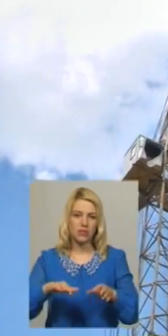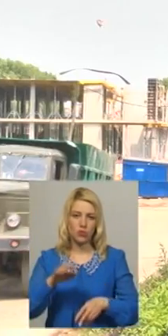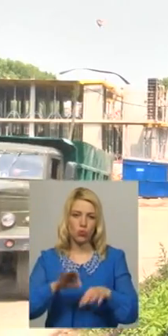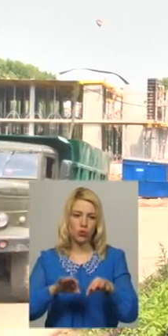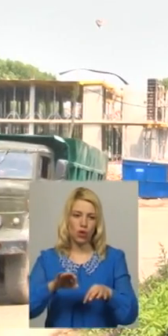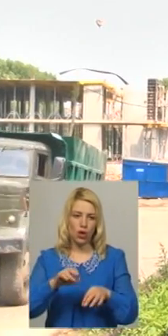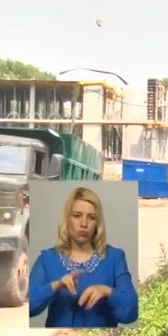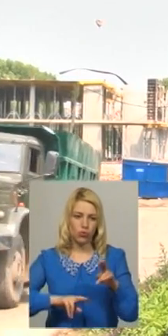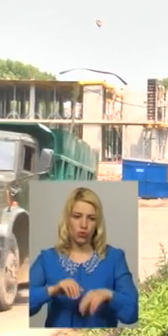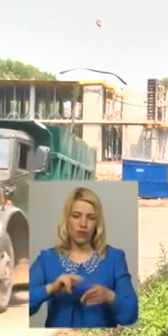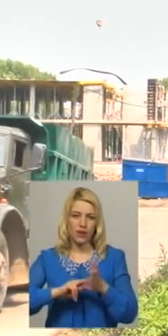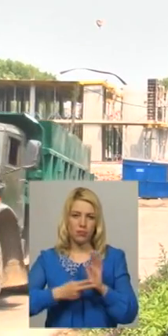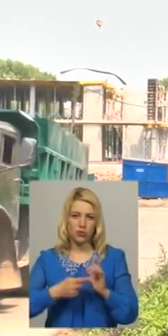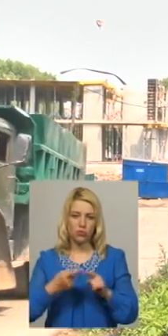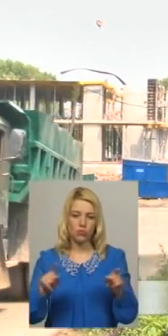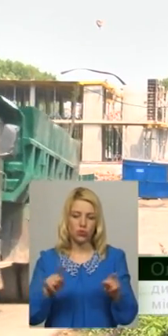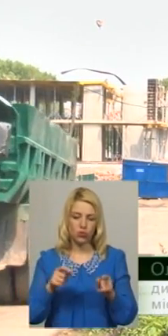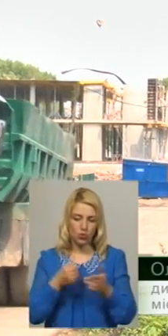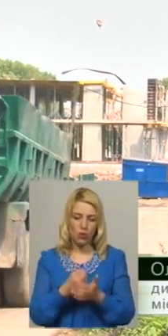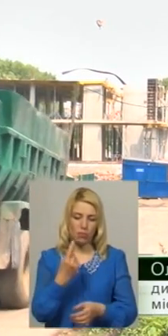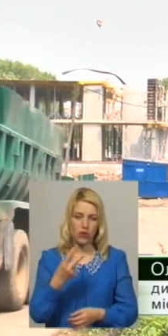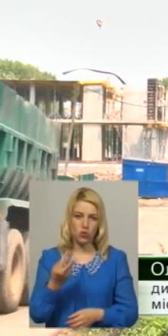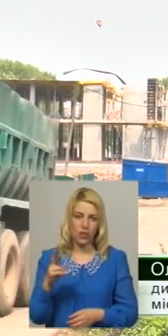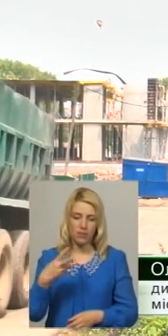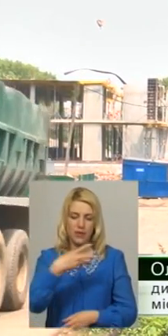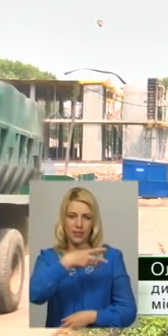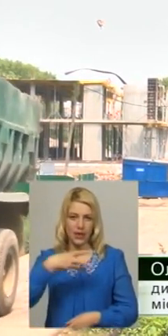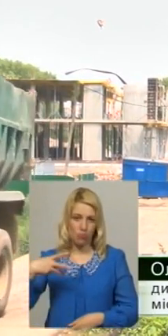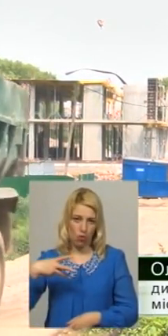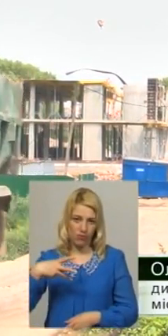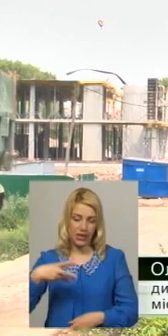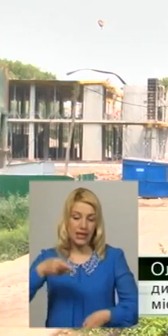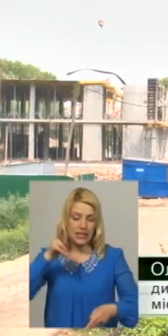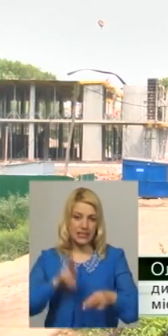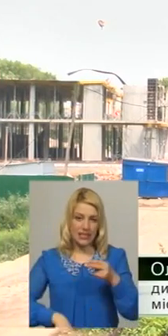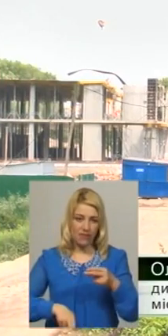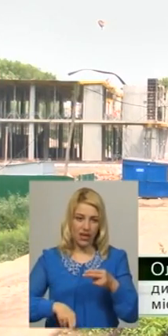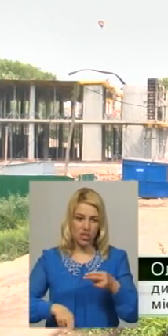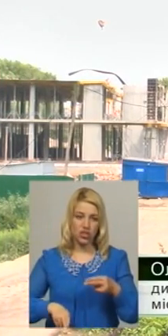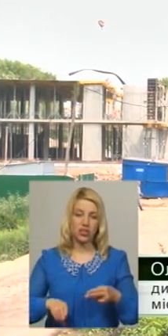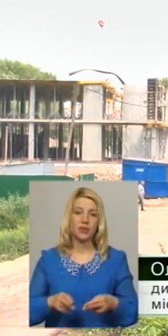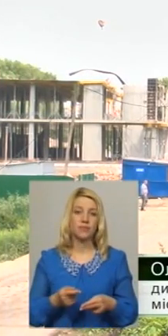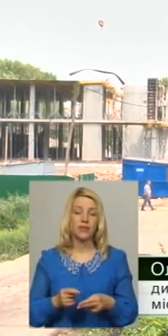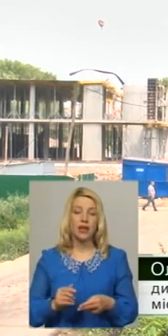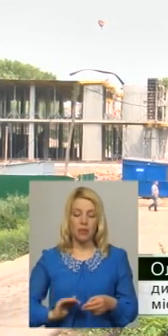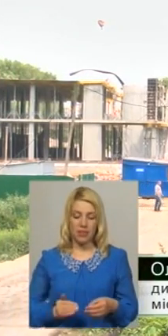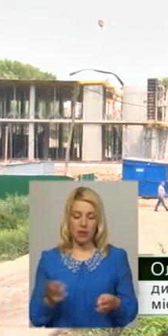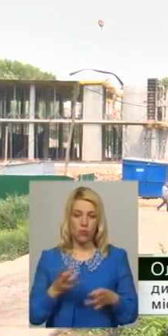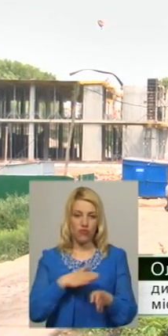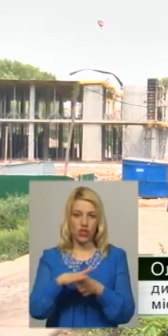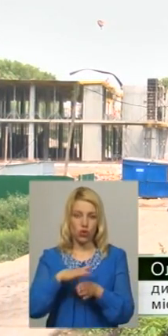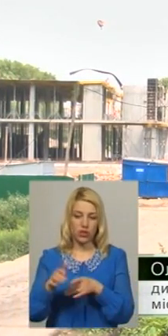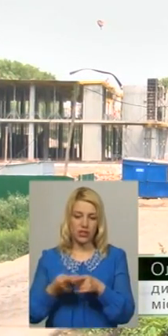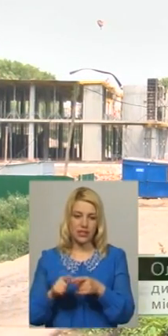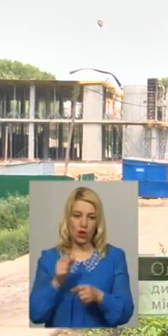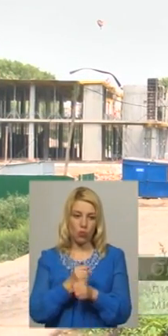Чернієвич. Плануємо до 1 липня 3 поверхи цілком завершити бетонування. Підрядник має виконати ці